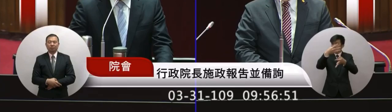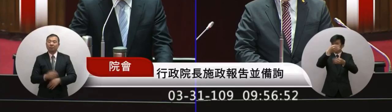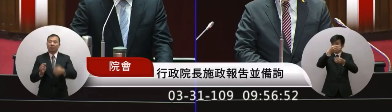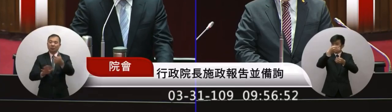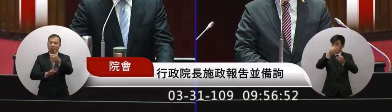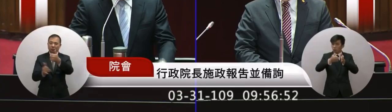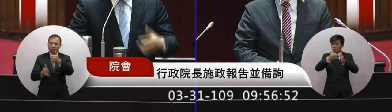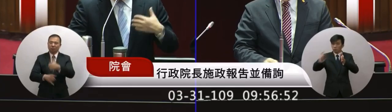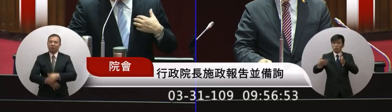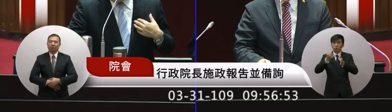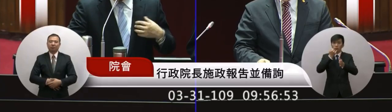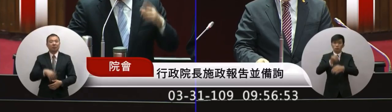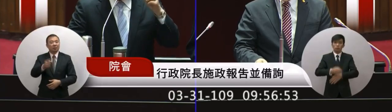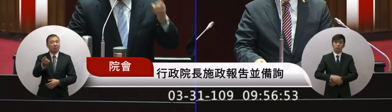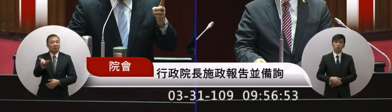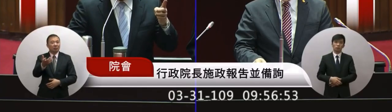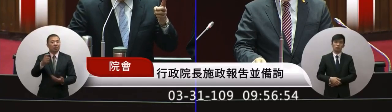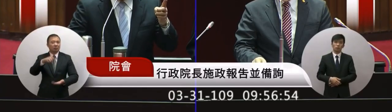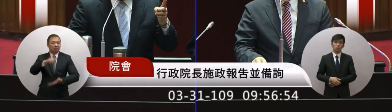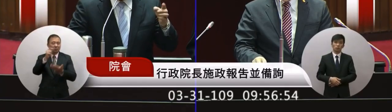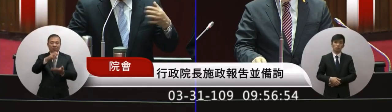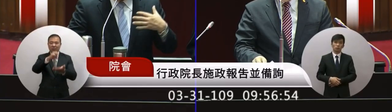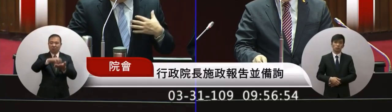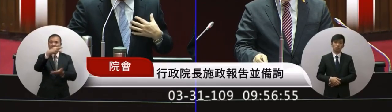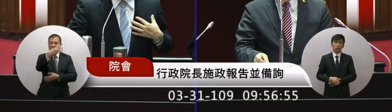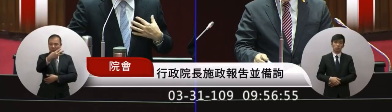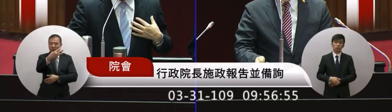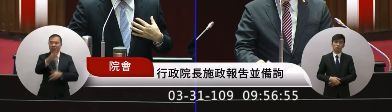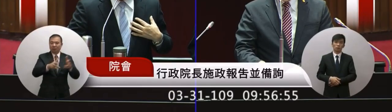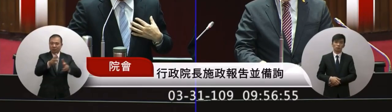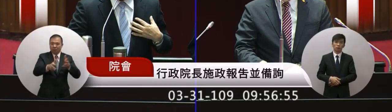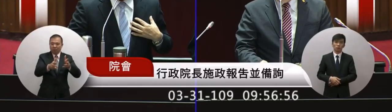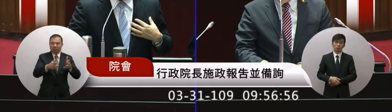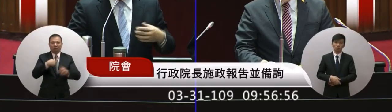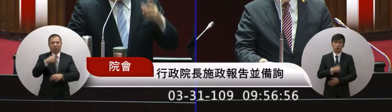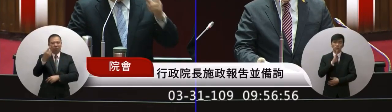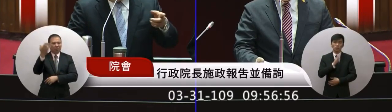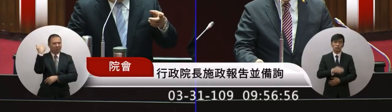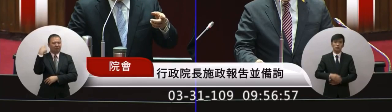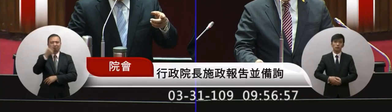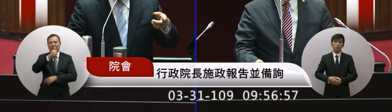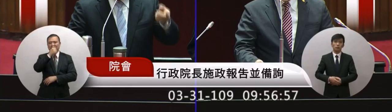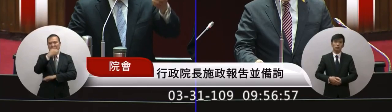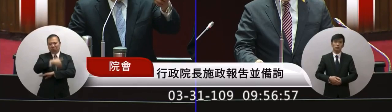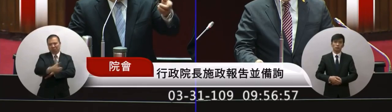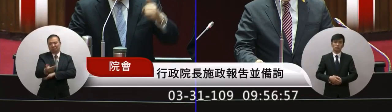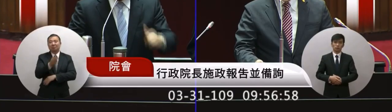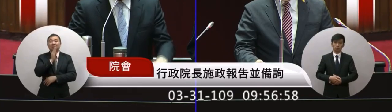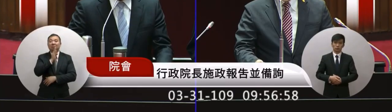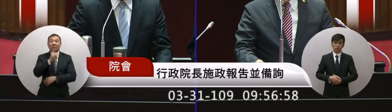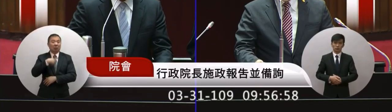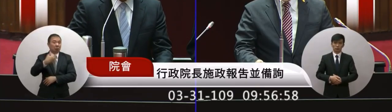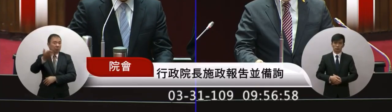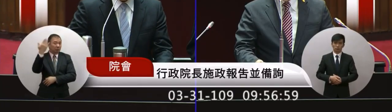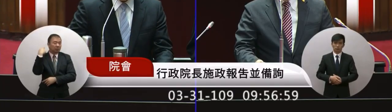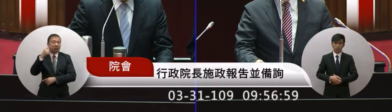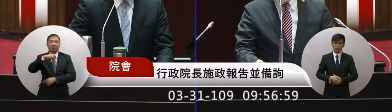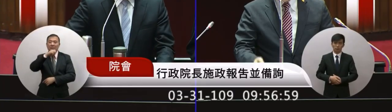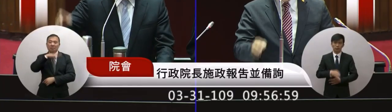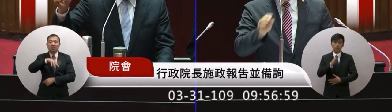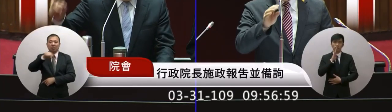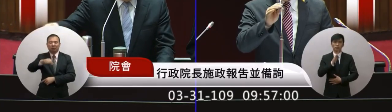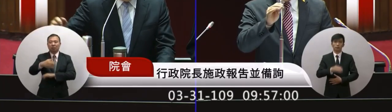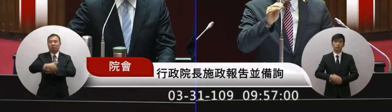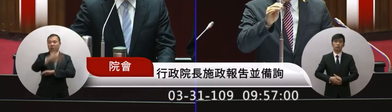员，你刚才提的核三厂就在我的故乡， 是 当年我就是屏东县长，